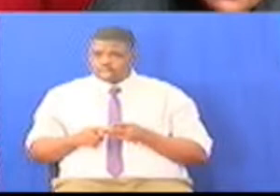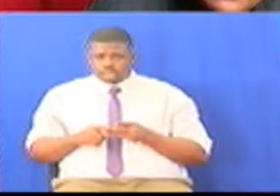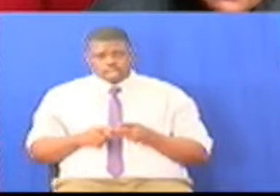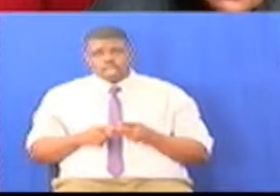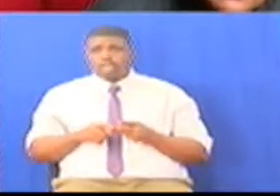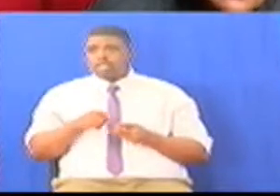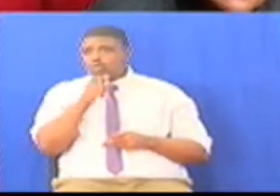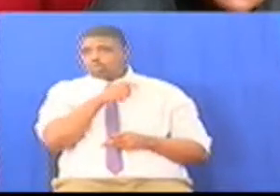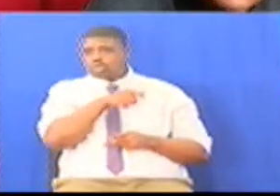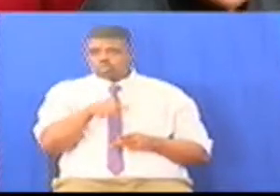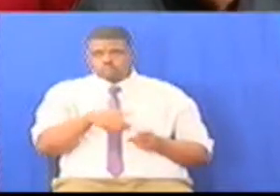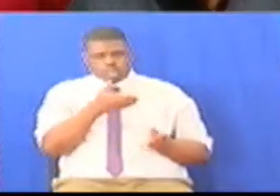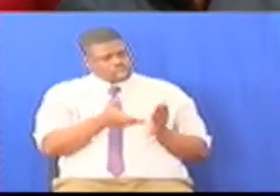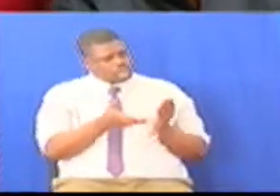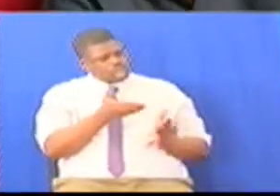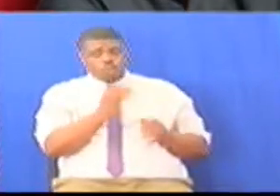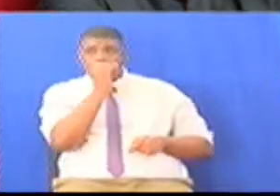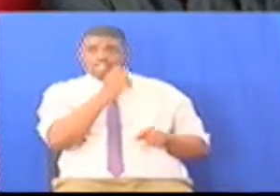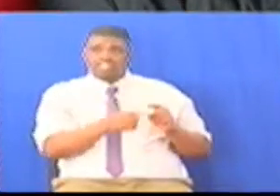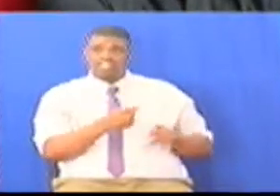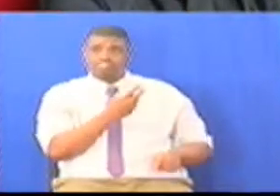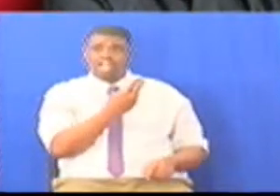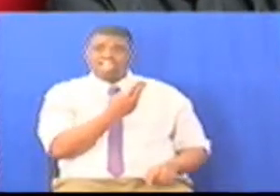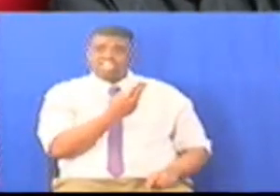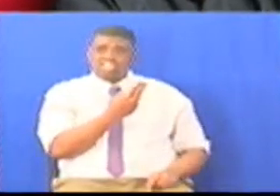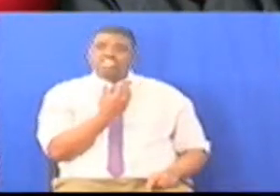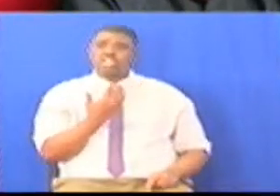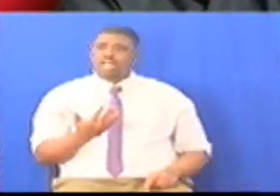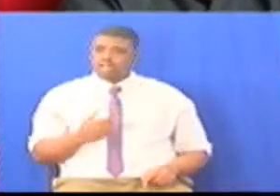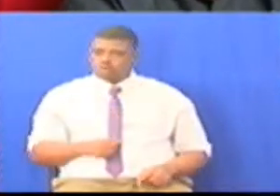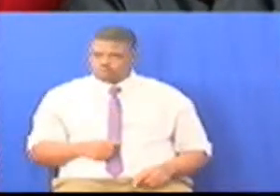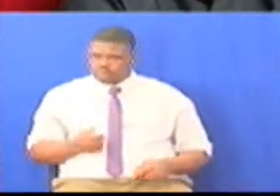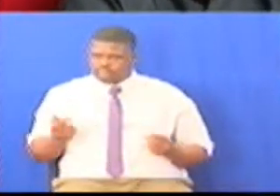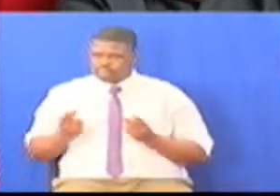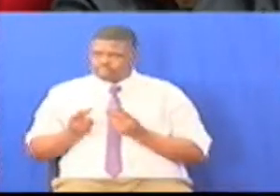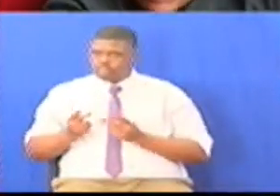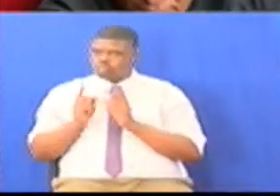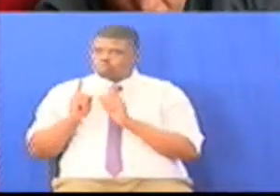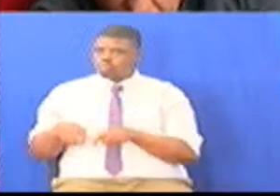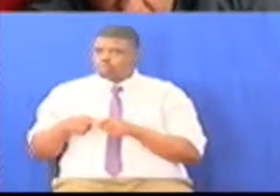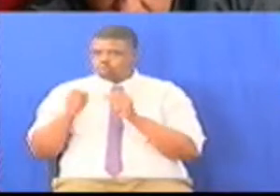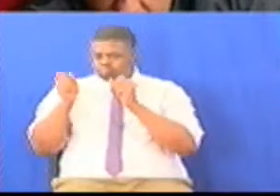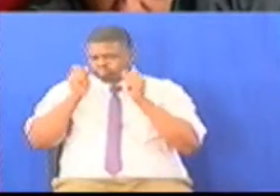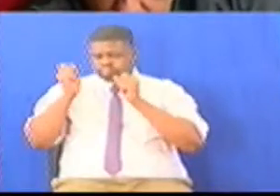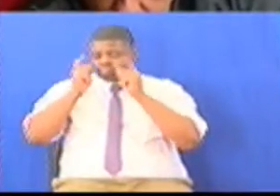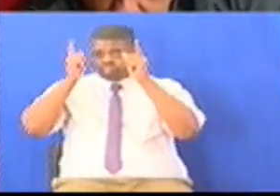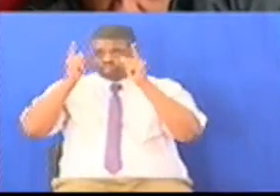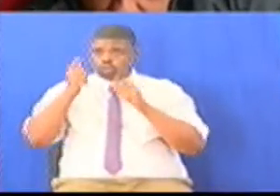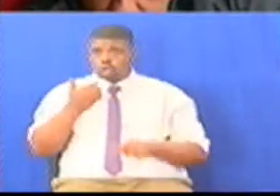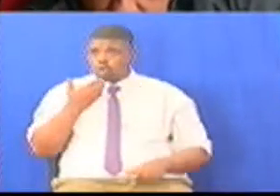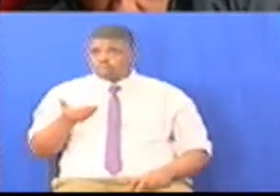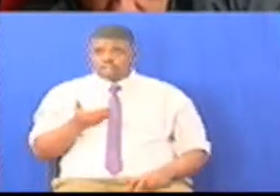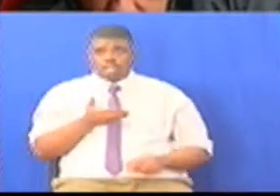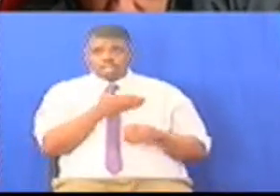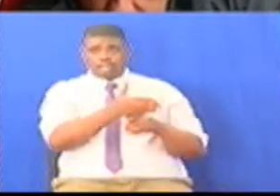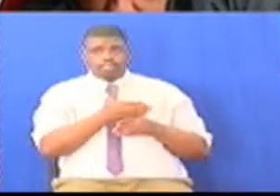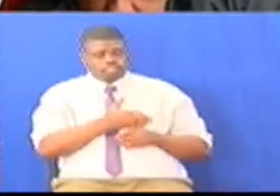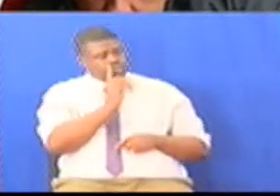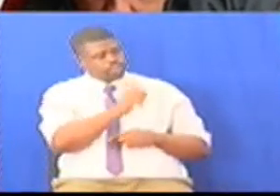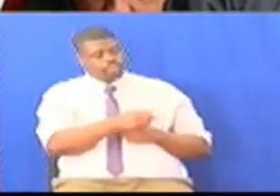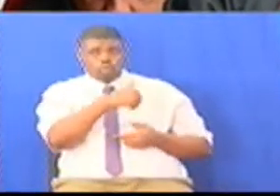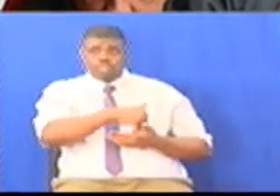kwa angalau 25%. Hata hivyo, kumekuwa na mwamko hafifu kwa makampuni ambayo yako kwenye sekta